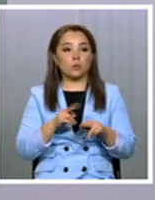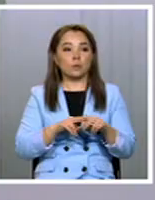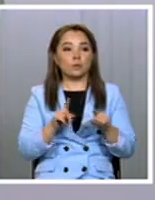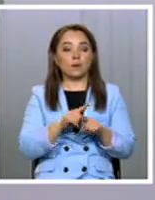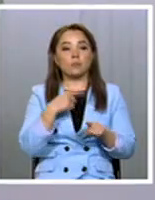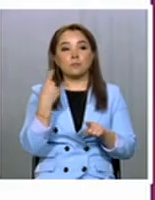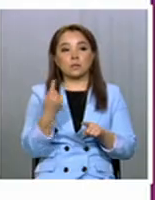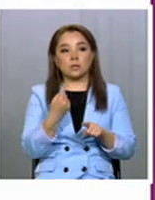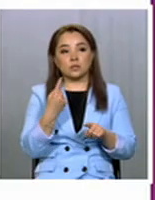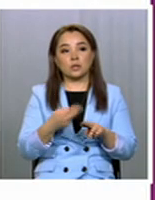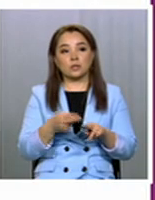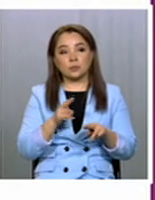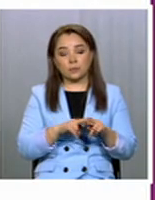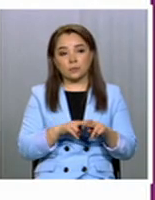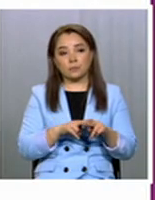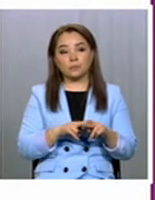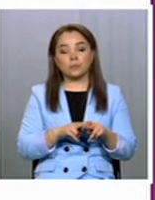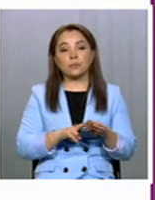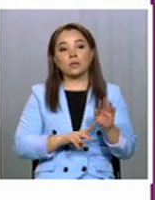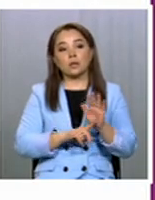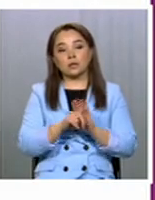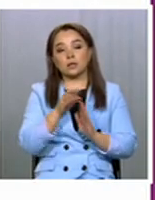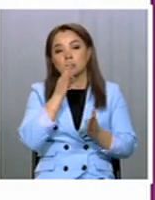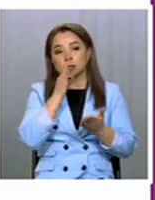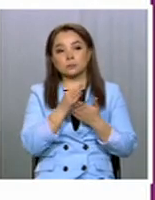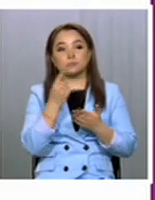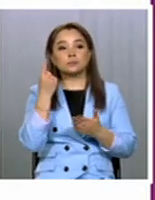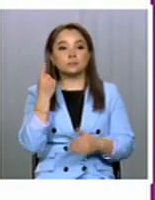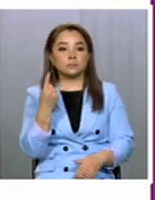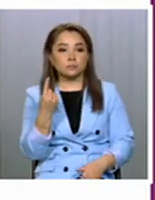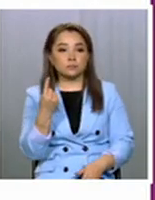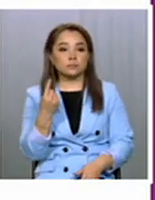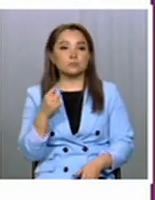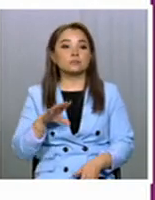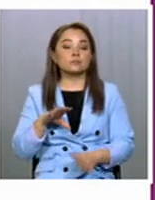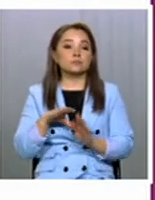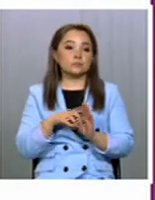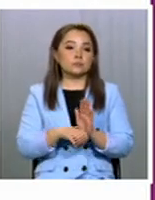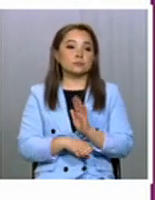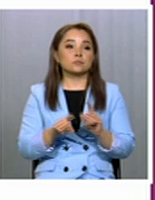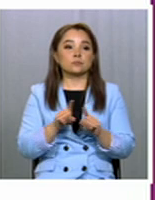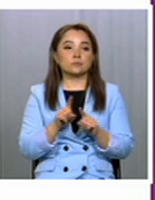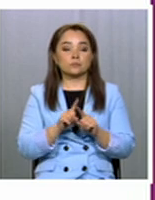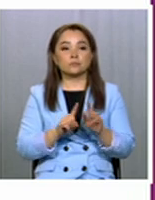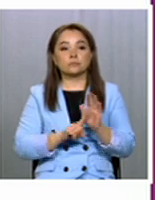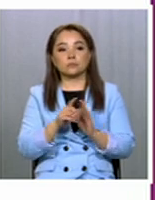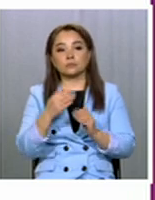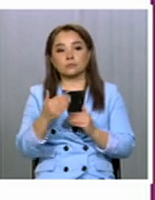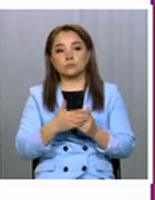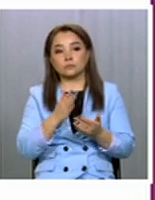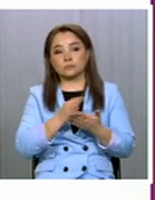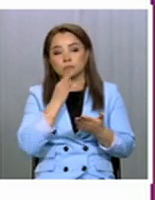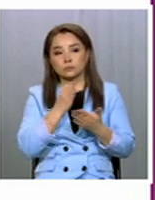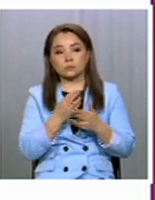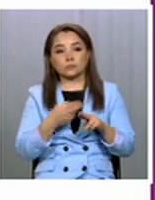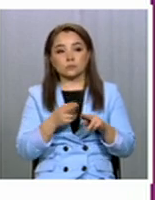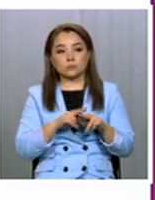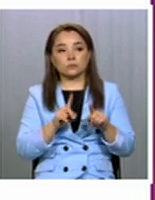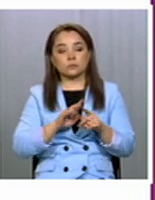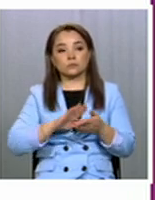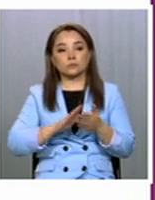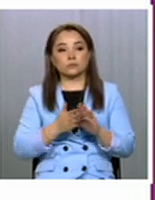бірінші бастапқы мәні 1, соңғы мәні алдындағыдай болады. Бұл